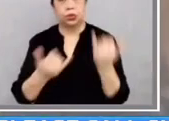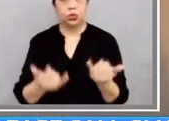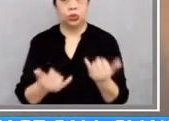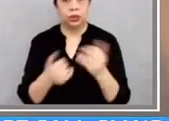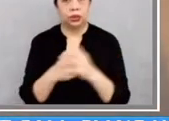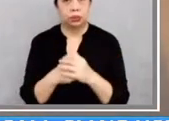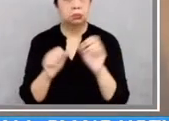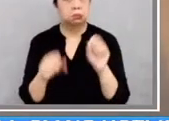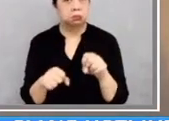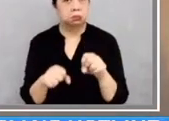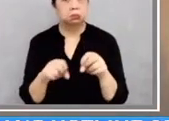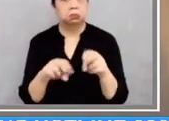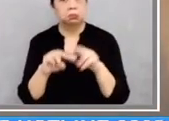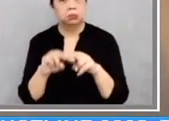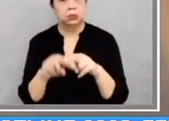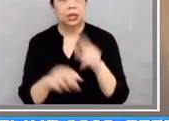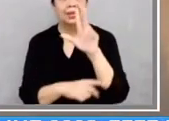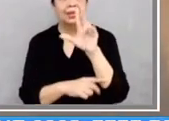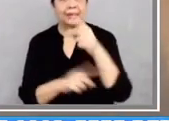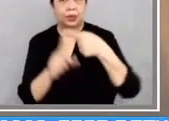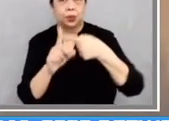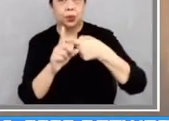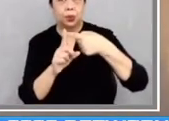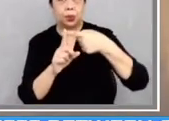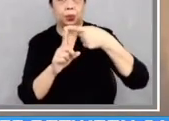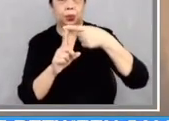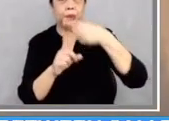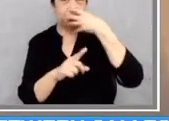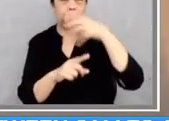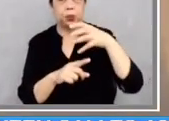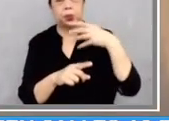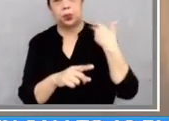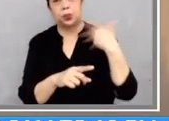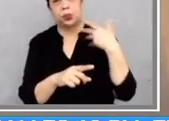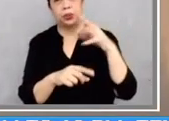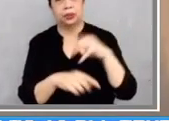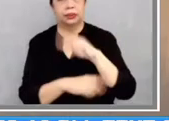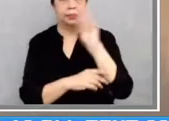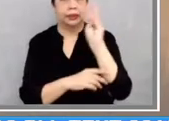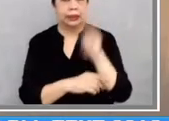Posibleng umakyat sa 38 degrees Celsius ang heat index dito sa Metro Manila,